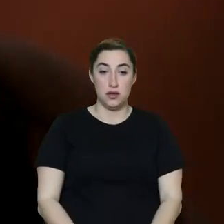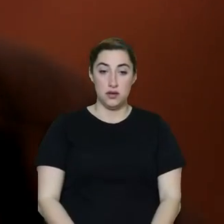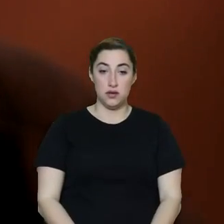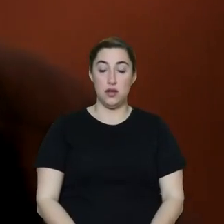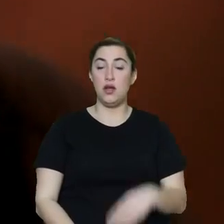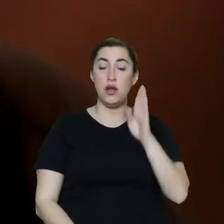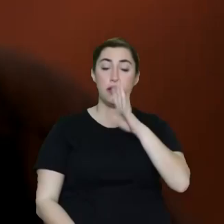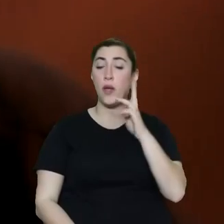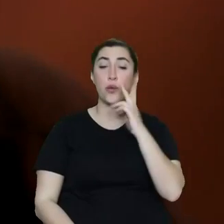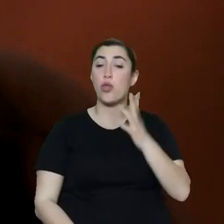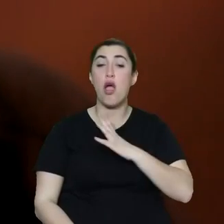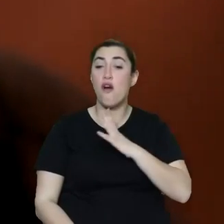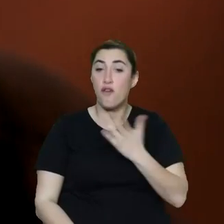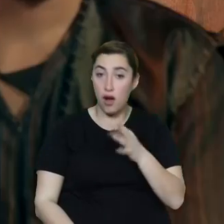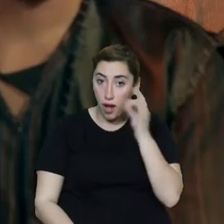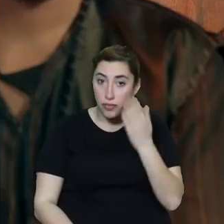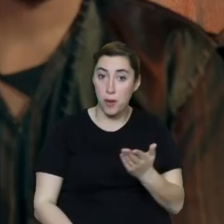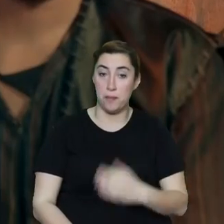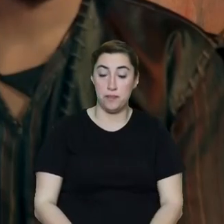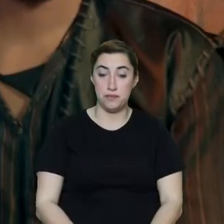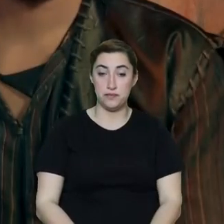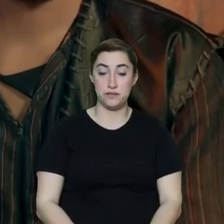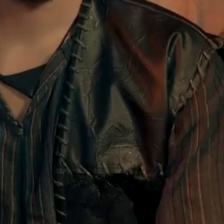Aynanın ne günahı vardır bre gafil?